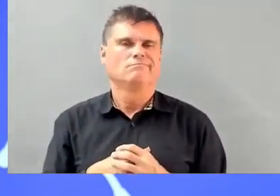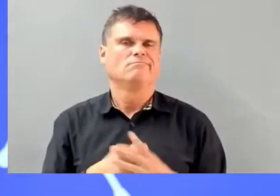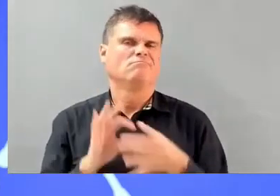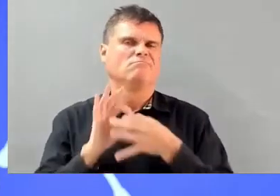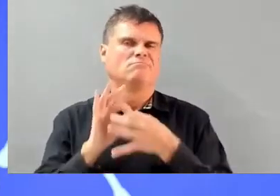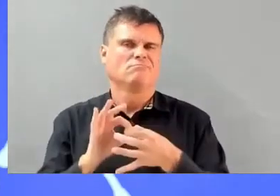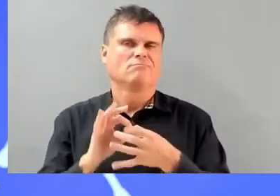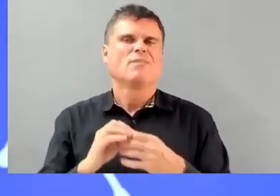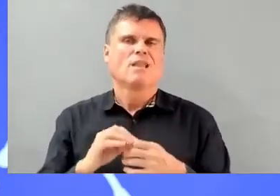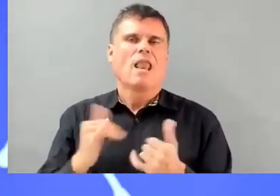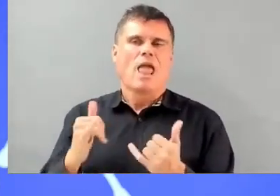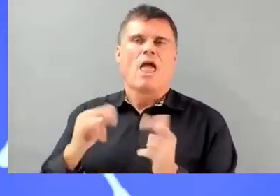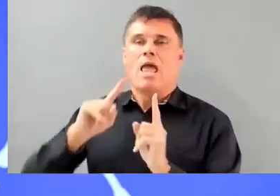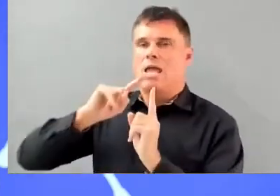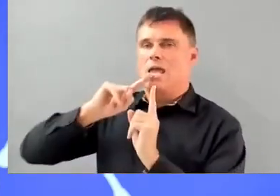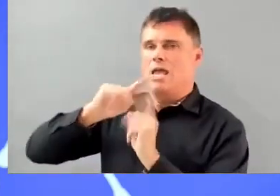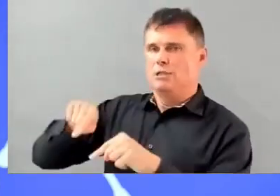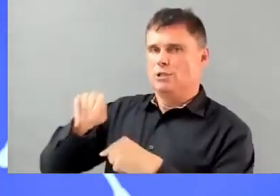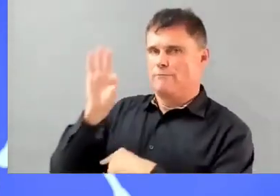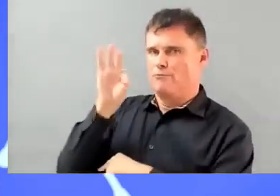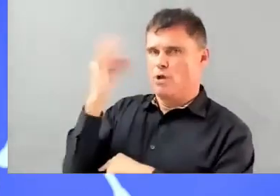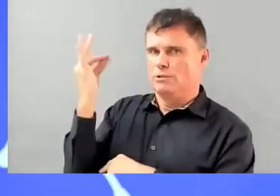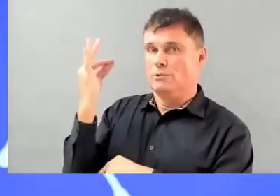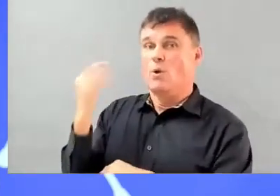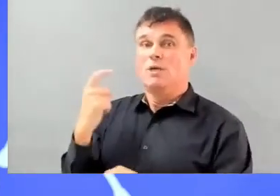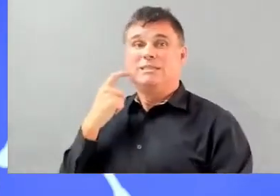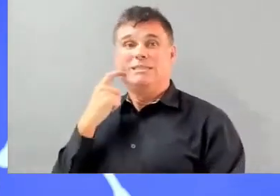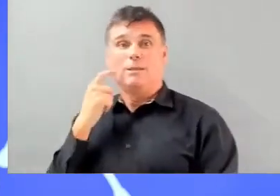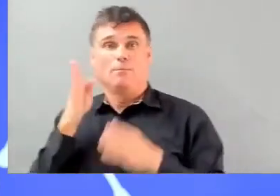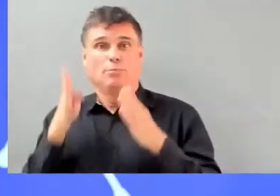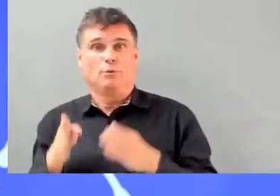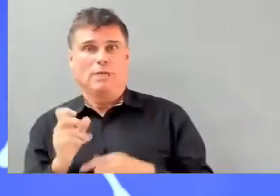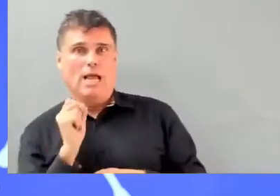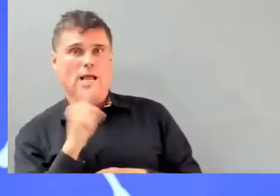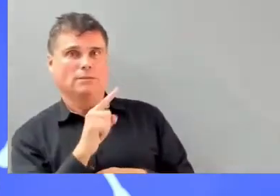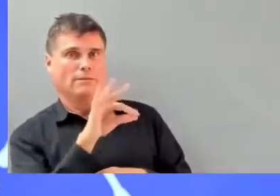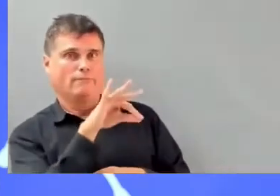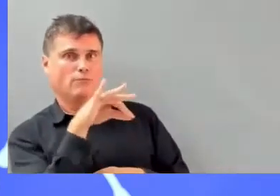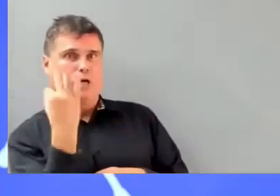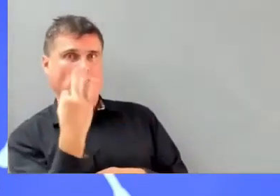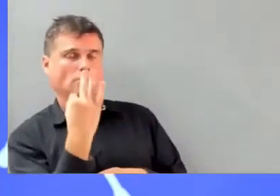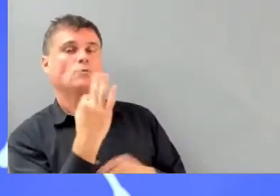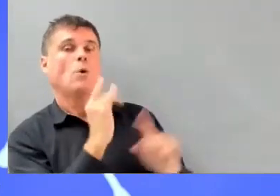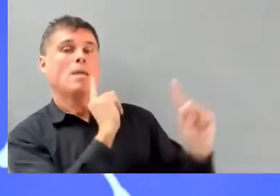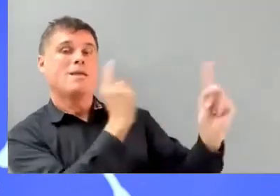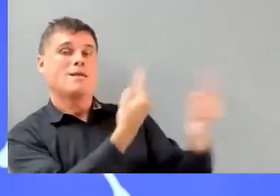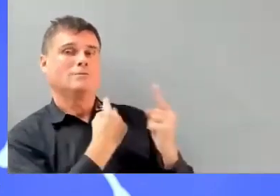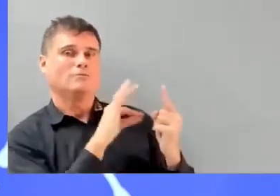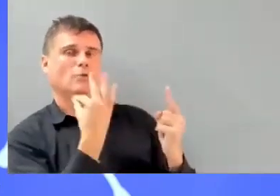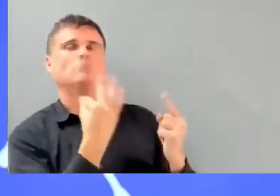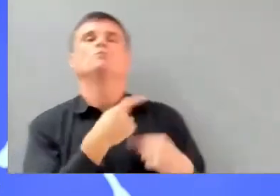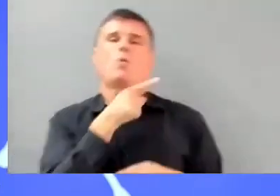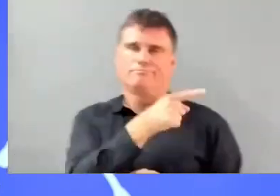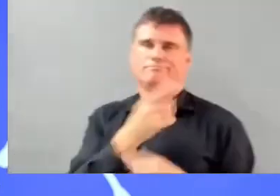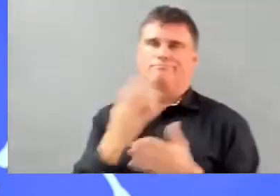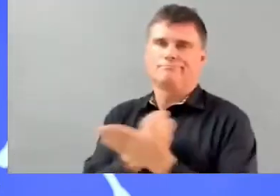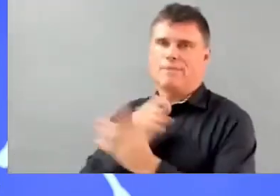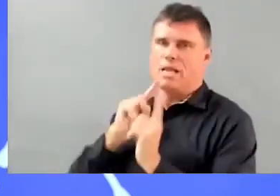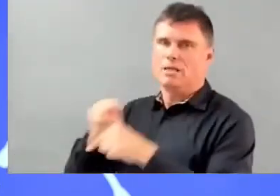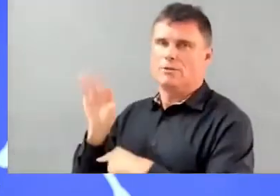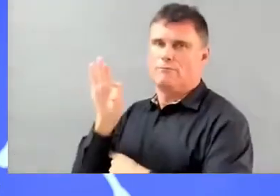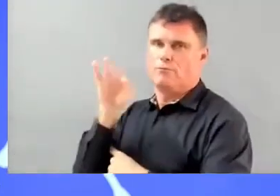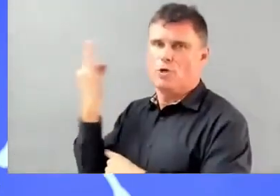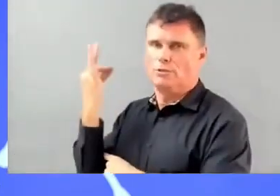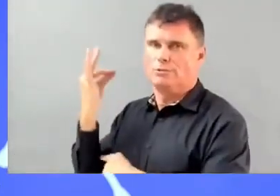un changement quand même fondamental, hein? D'une certaine manière, ce qu'on a fait depuis 6 mois, après ce qu'on a fait